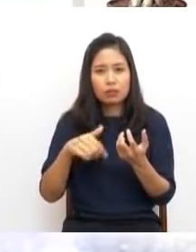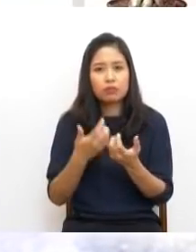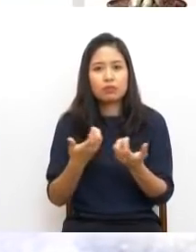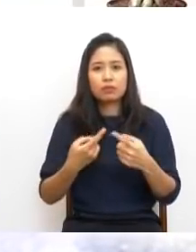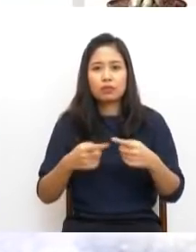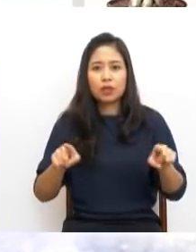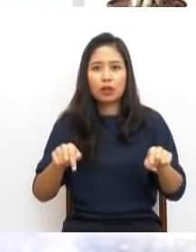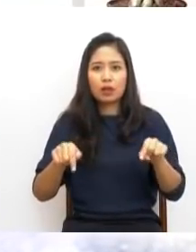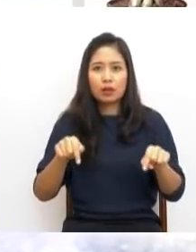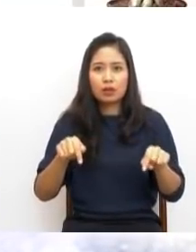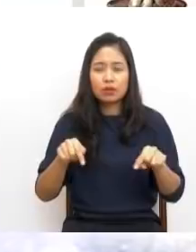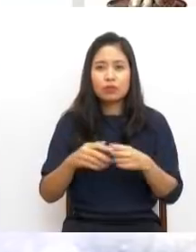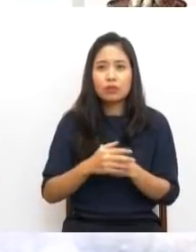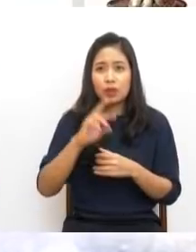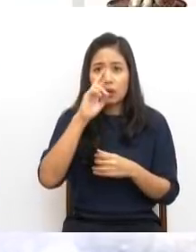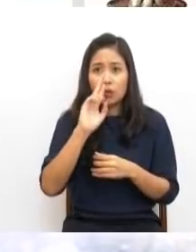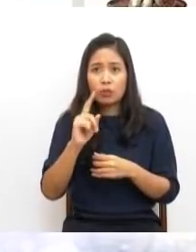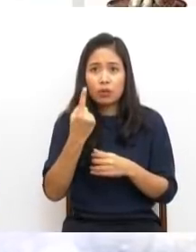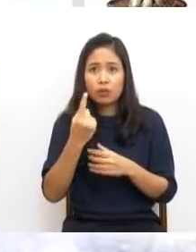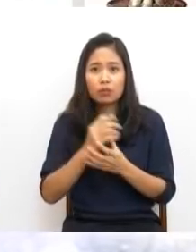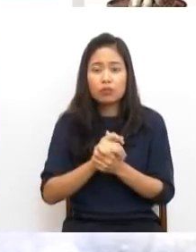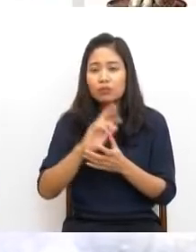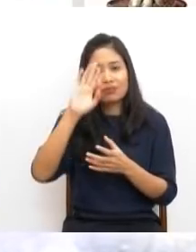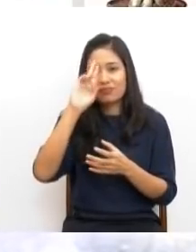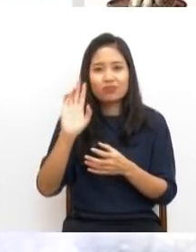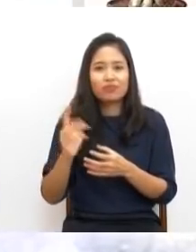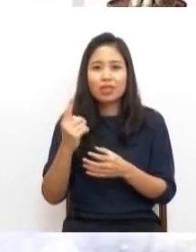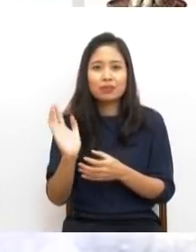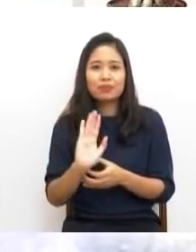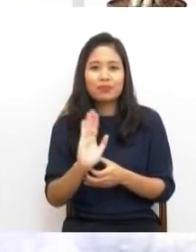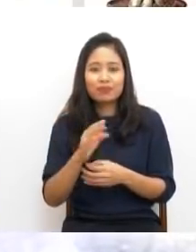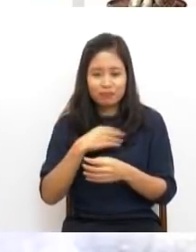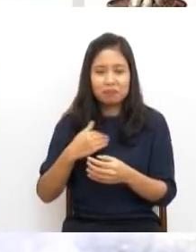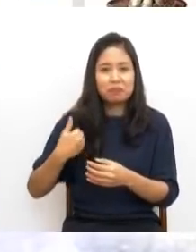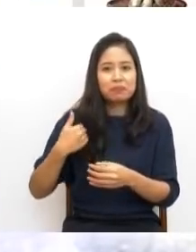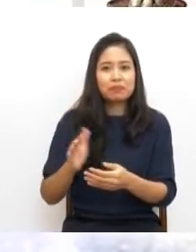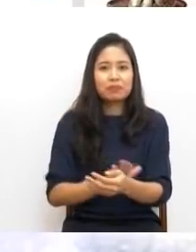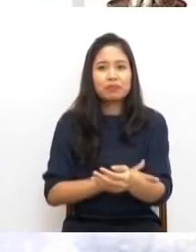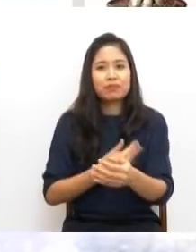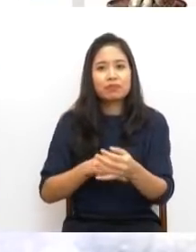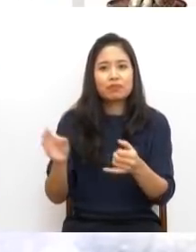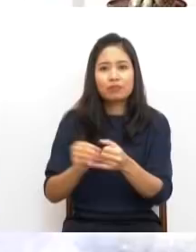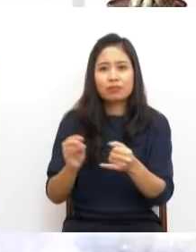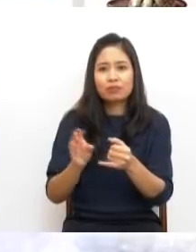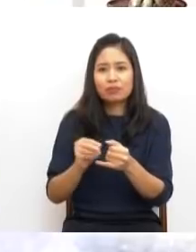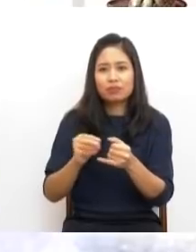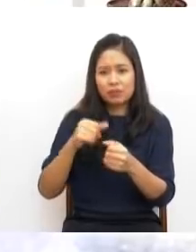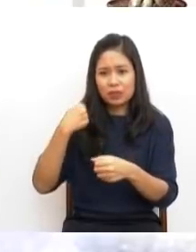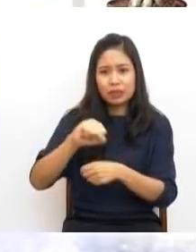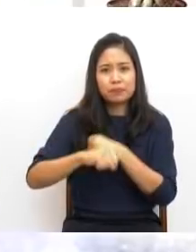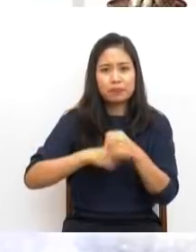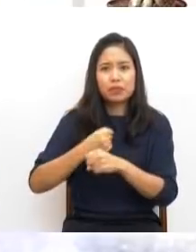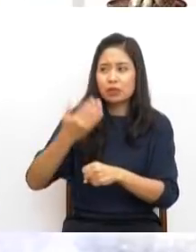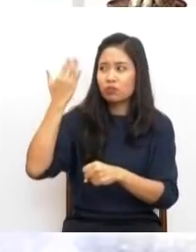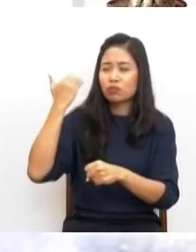ค่ะ มันยังเป็นโรคใหม่อยู่ใช่ไหมครับคุณหมอ โรคนี้ไม่เป็นโรคใหม่นะคะเราทราบถึงเชื้อ RSV เนี่ยมาเป็น10ปีแล้วค่ะเ